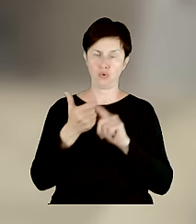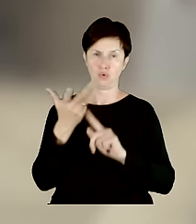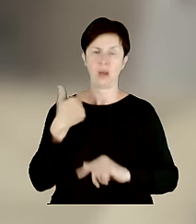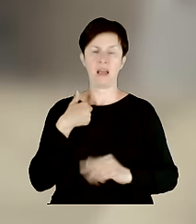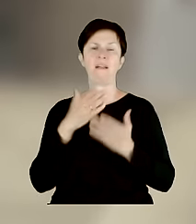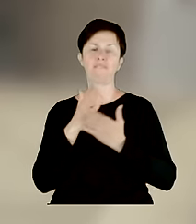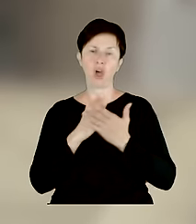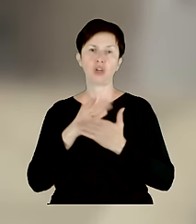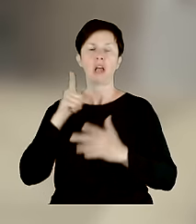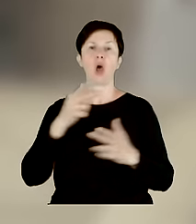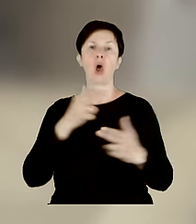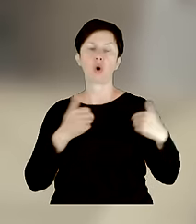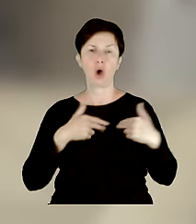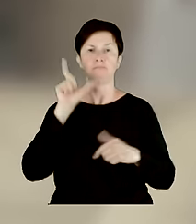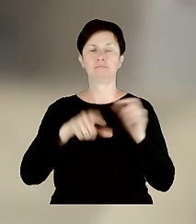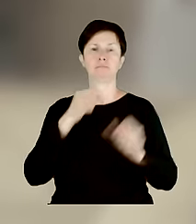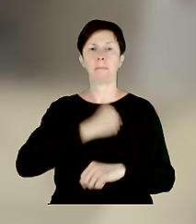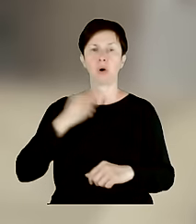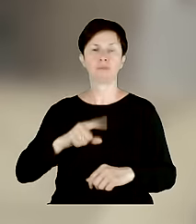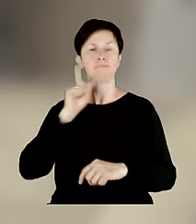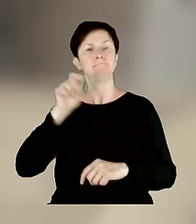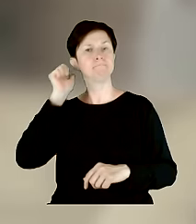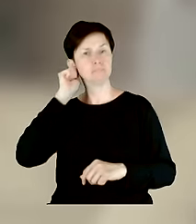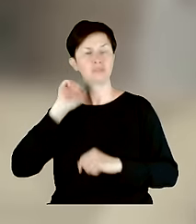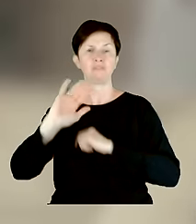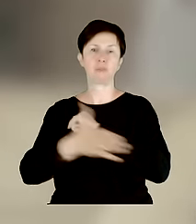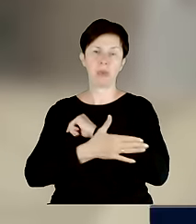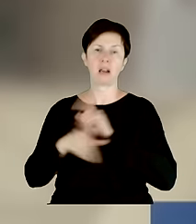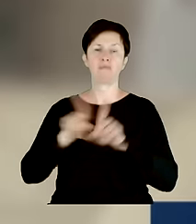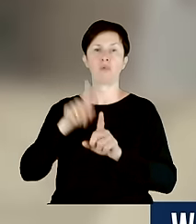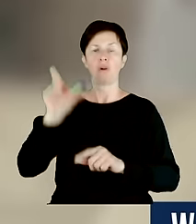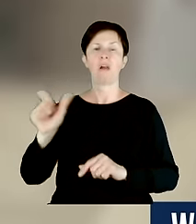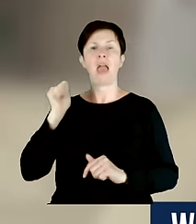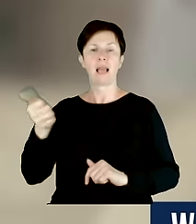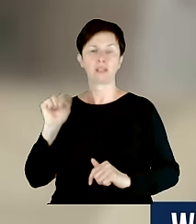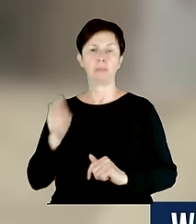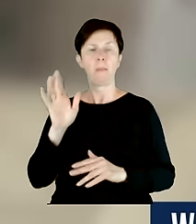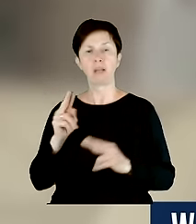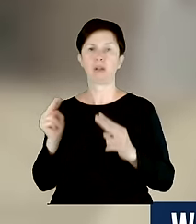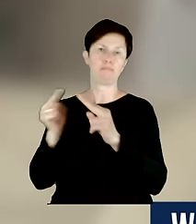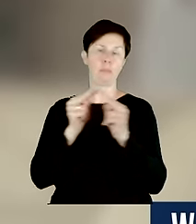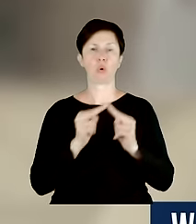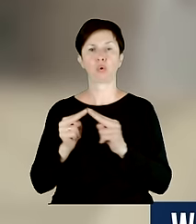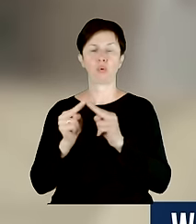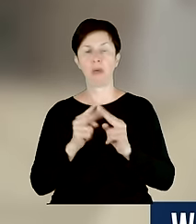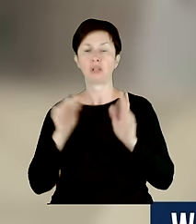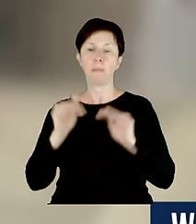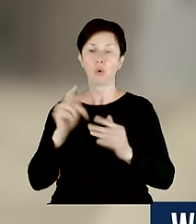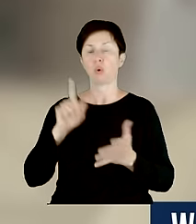i posłanki, i posłowie wspierani przez ekspertów dojdą do takiego porozumienia, że być może uda